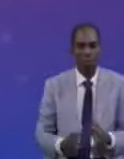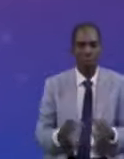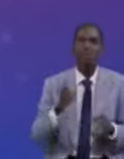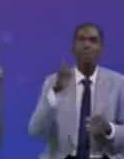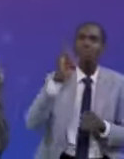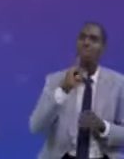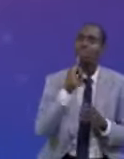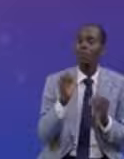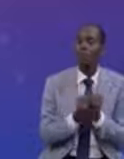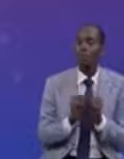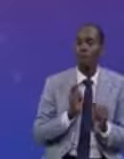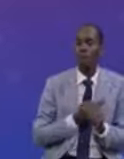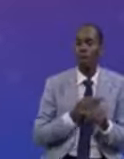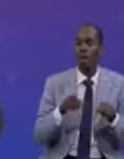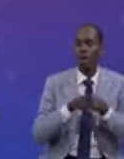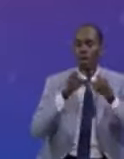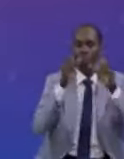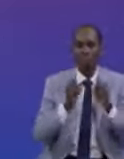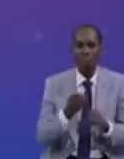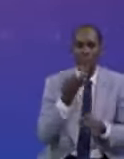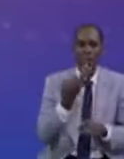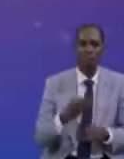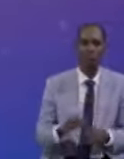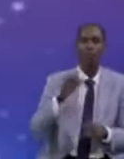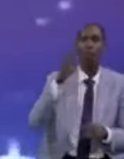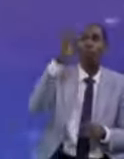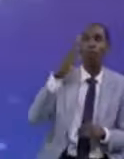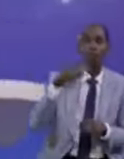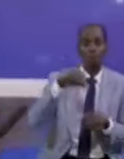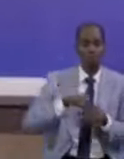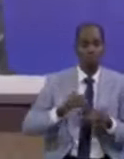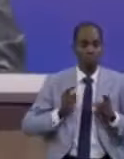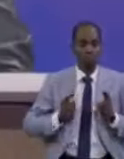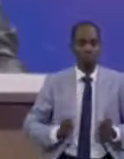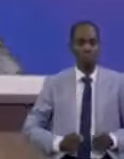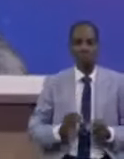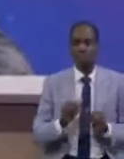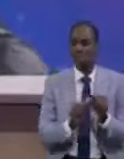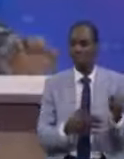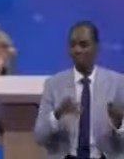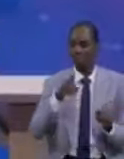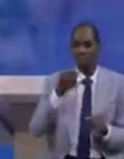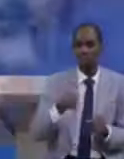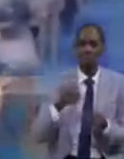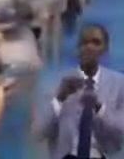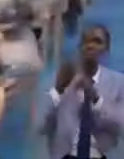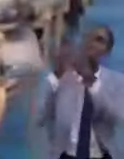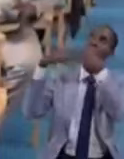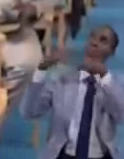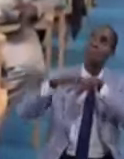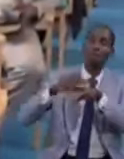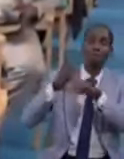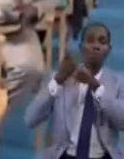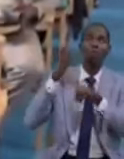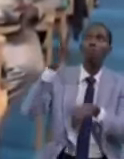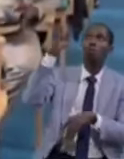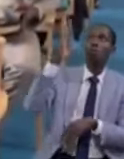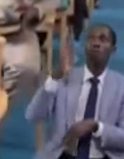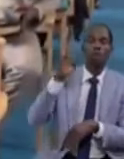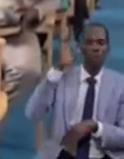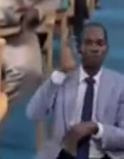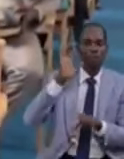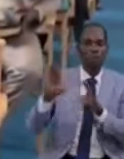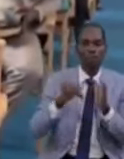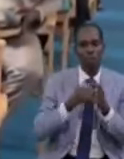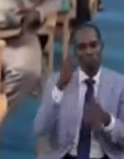l'homme et tout ce dont vous avez besoin du ciel tout ce dont vous avez besoin de Dieu il le fera pour vous ce soir